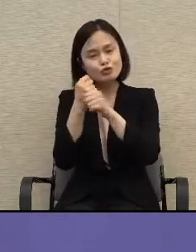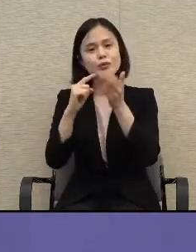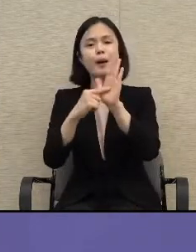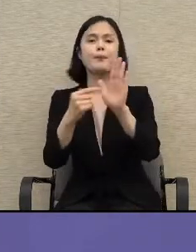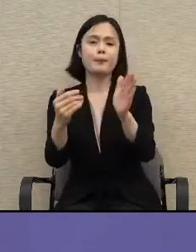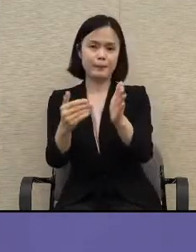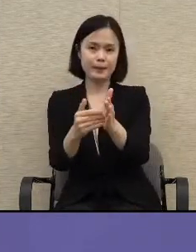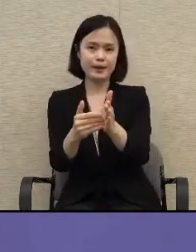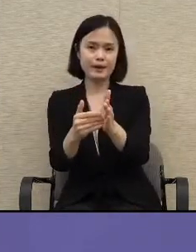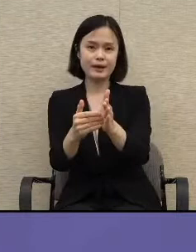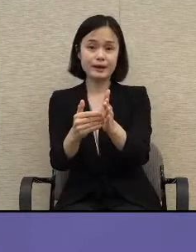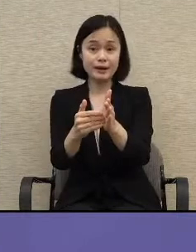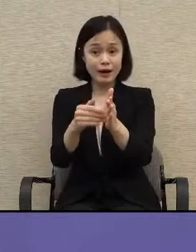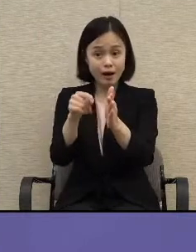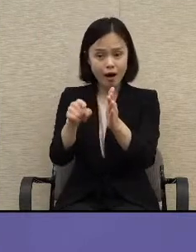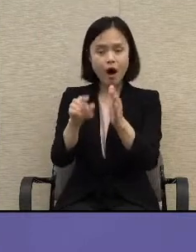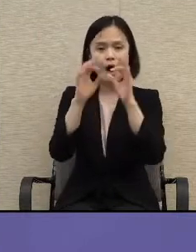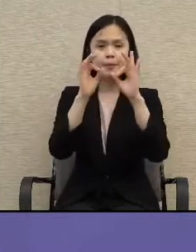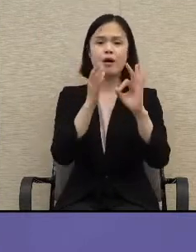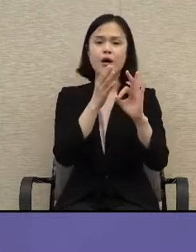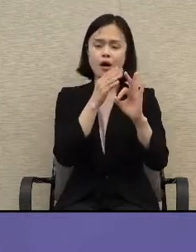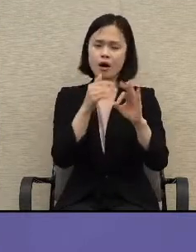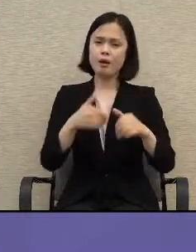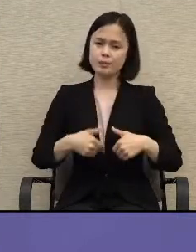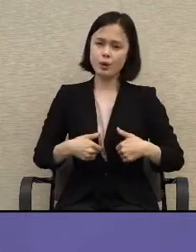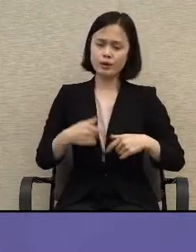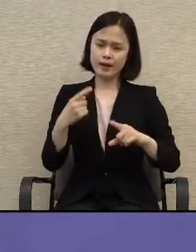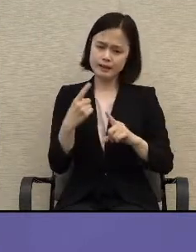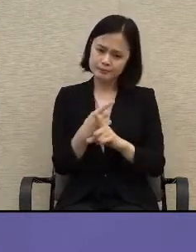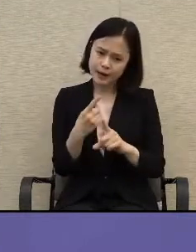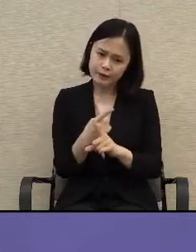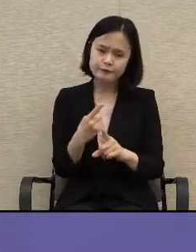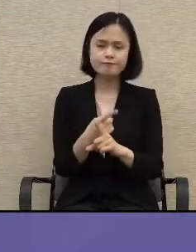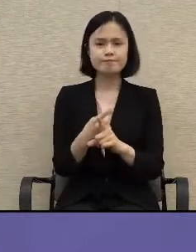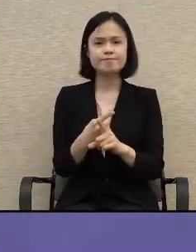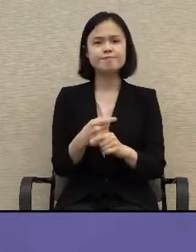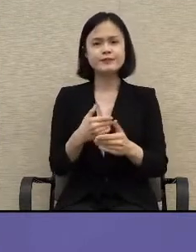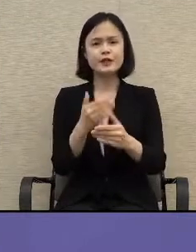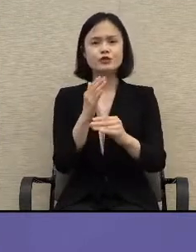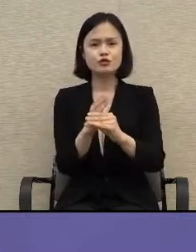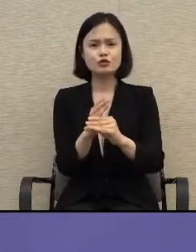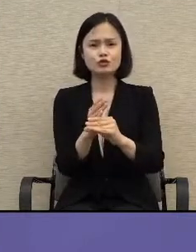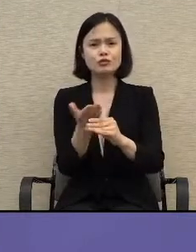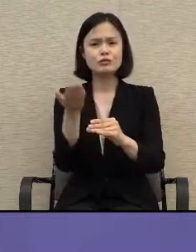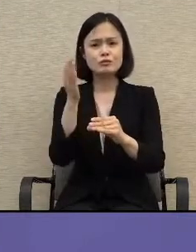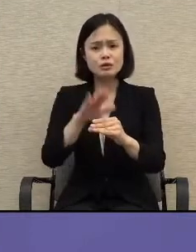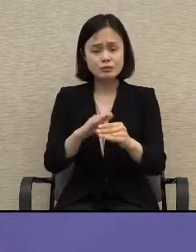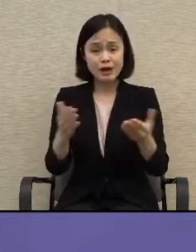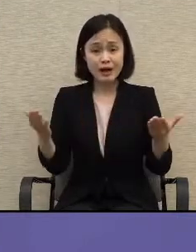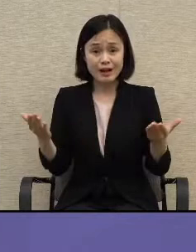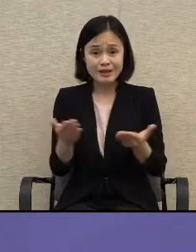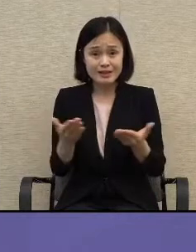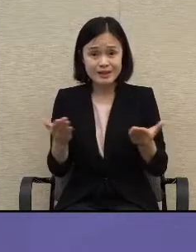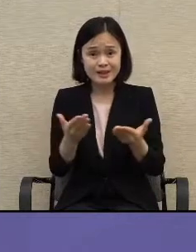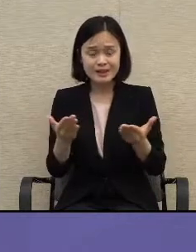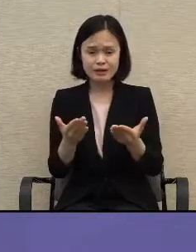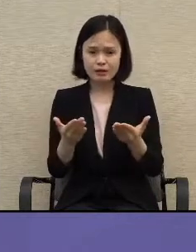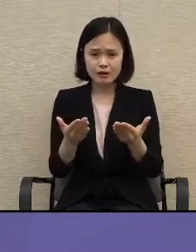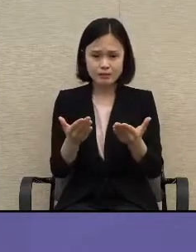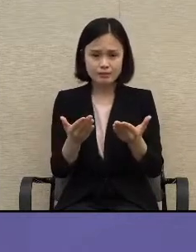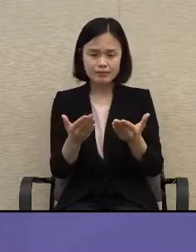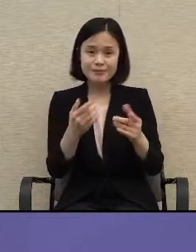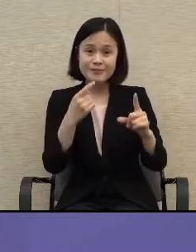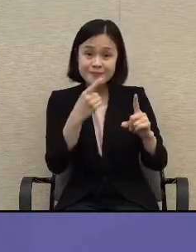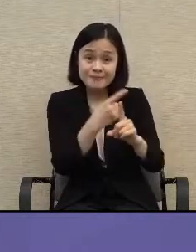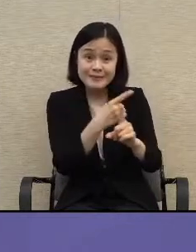따라 움직이고는 있기는 한데, 그 업무란 필수 업무 역시 큰 변화들은 사실은 없고 그 세부